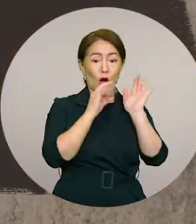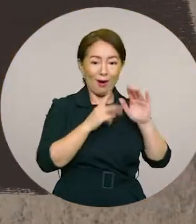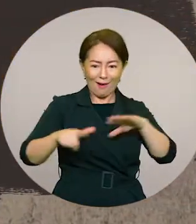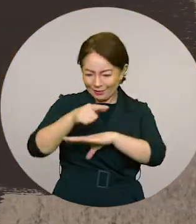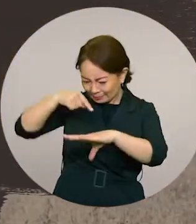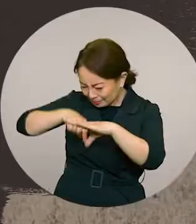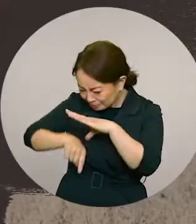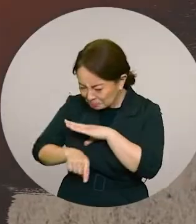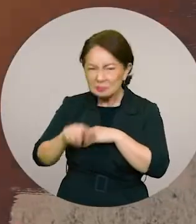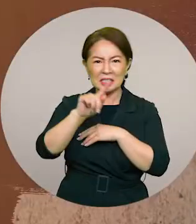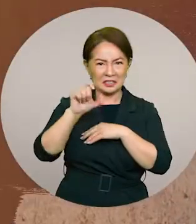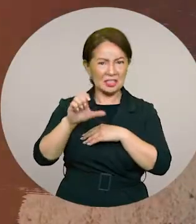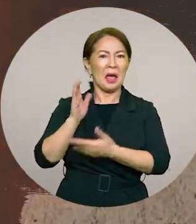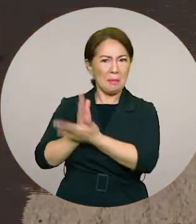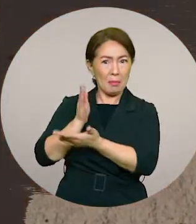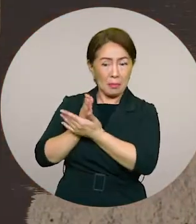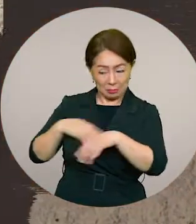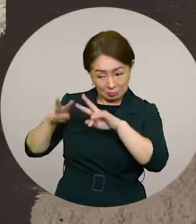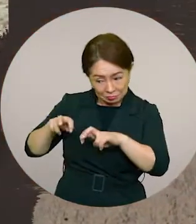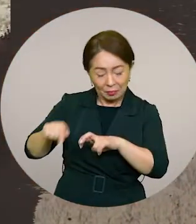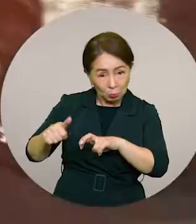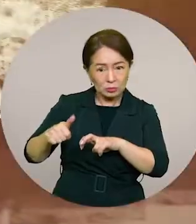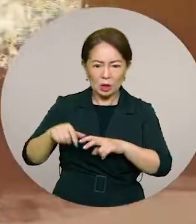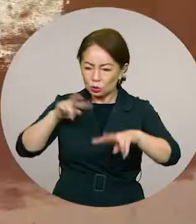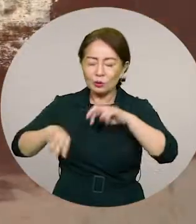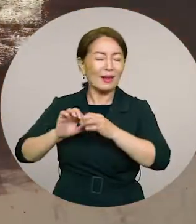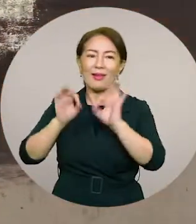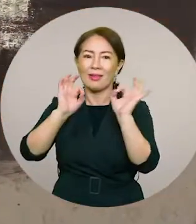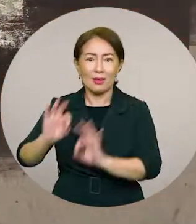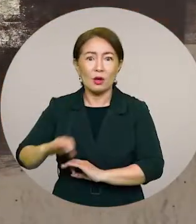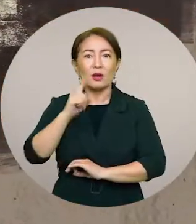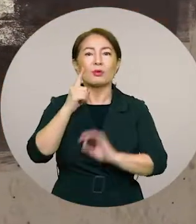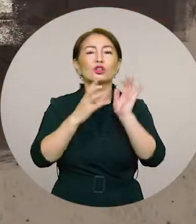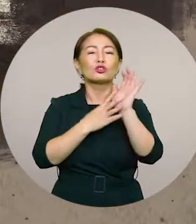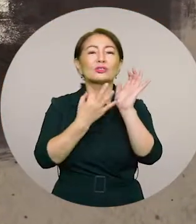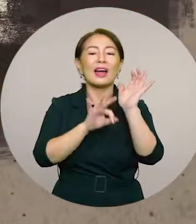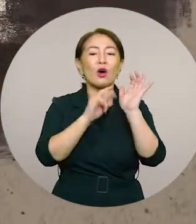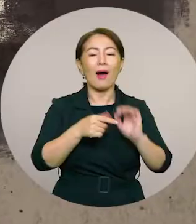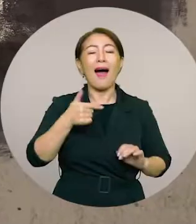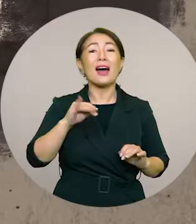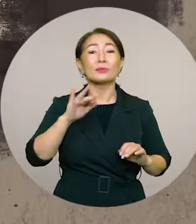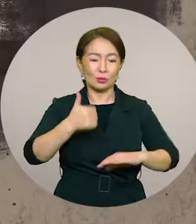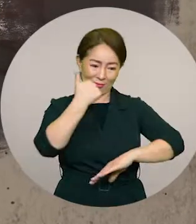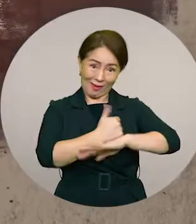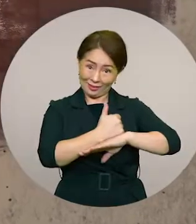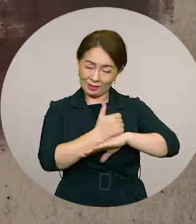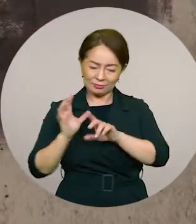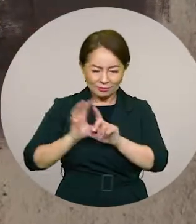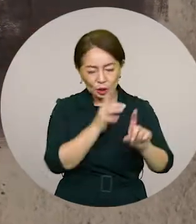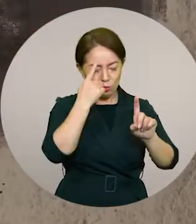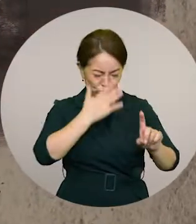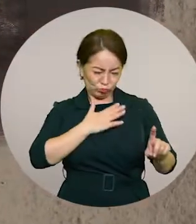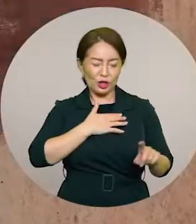газарт зэсийн баялаг нөөц байгааг тогтоосон ч судалгаа хийгээгүй юм. 1980-ад оноос Гарамжав агснаар ахлуулсан Монгол геологчид